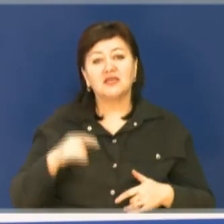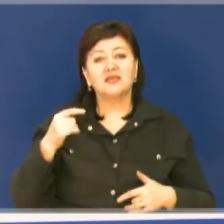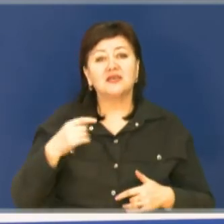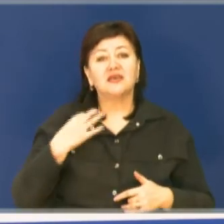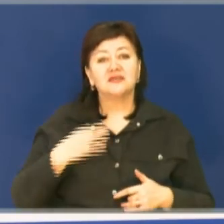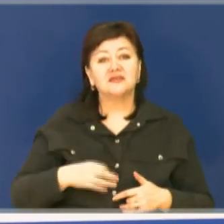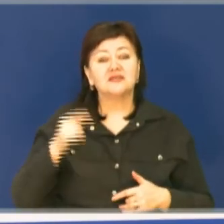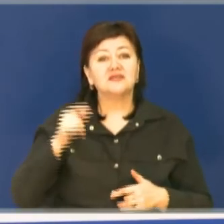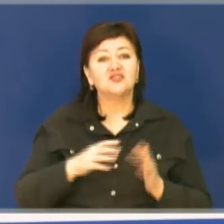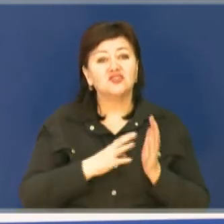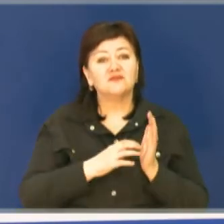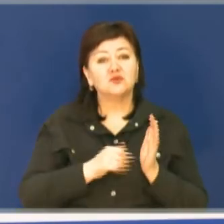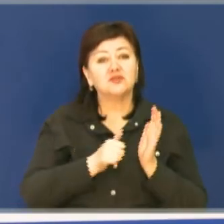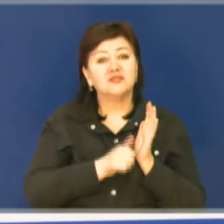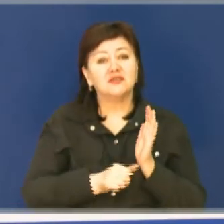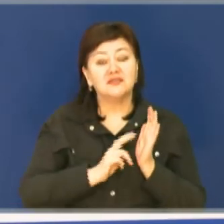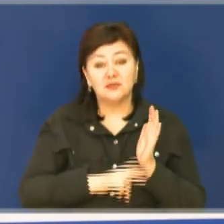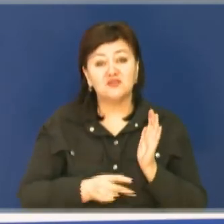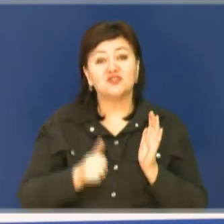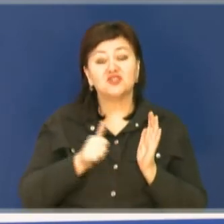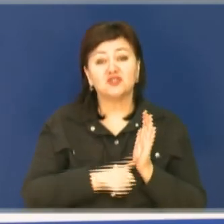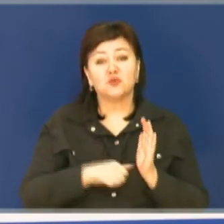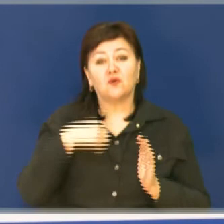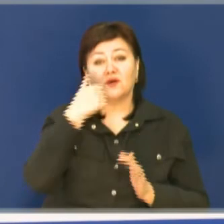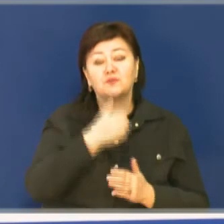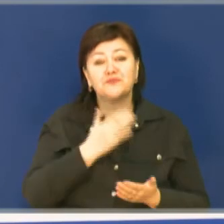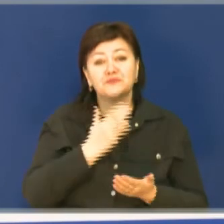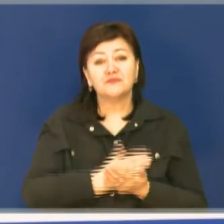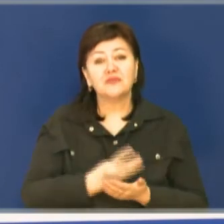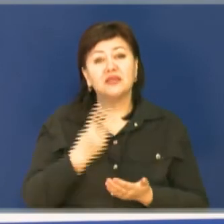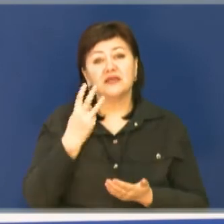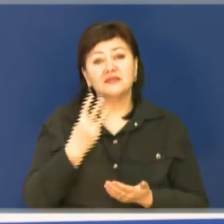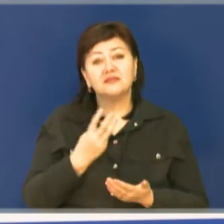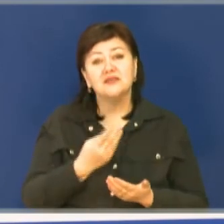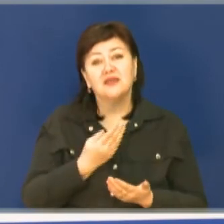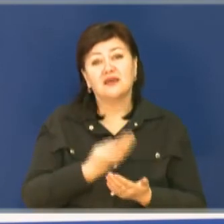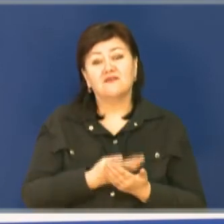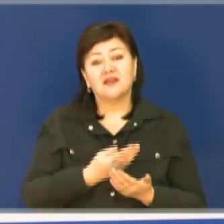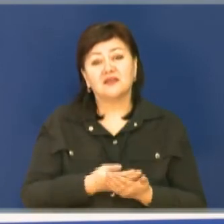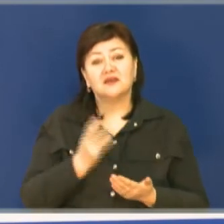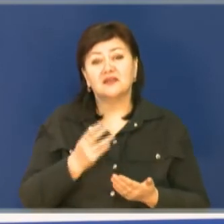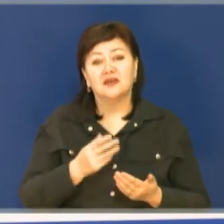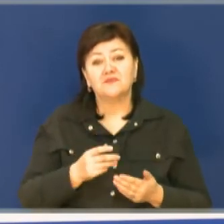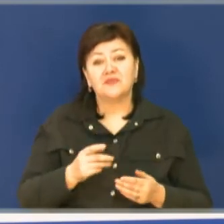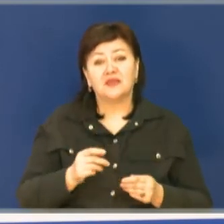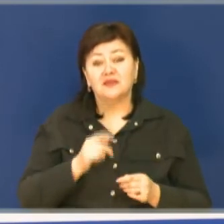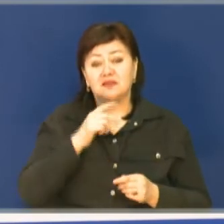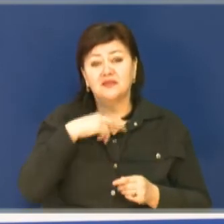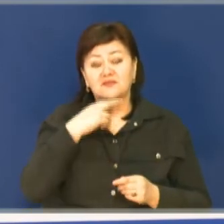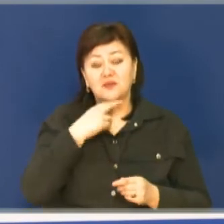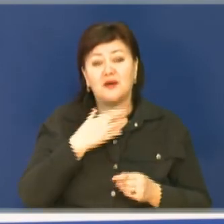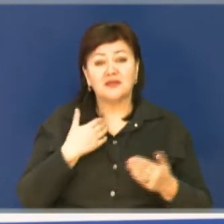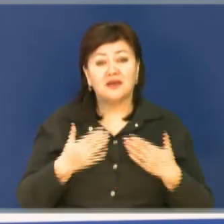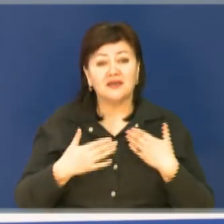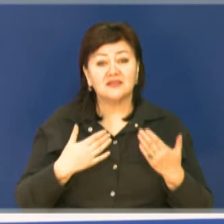года рождения. Предварительно огнеборцы рассматривают 3 версии, которые привели к пожару: неосторожное обращение с огнем, нарушение